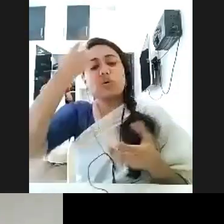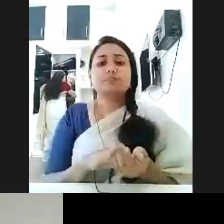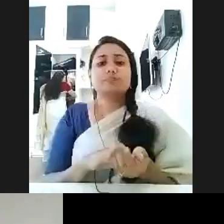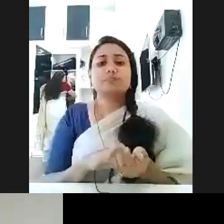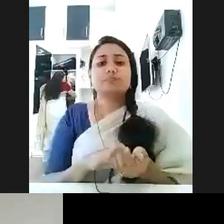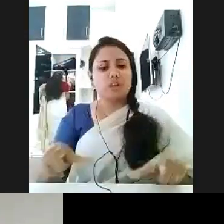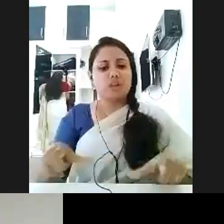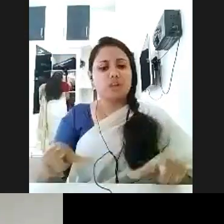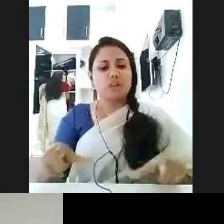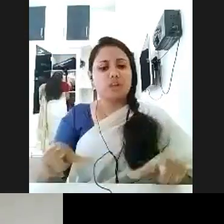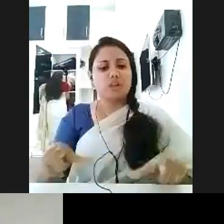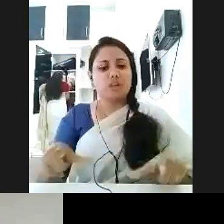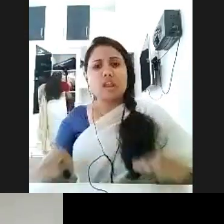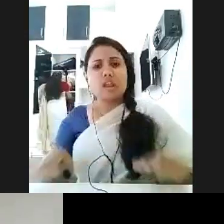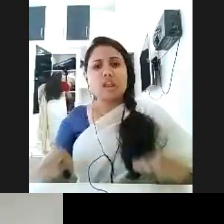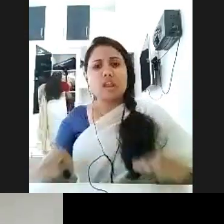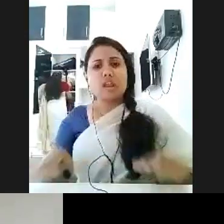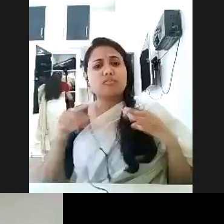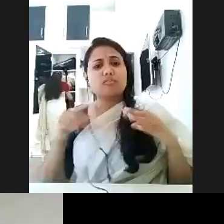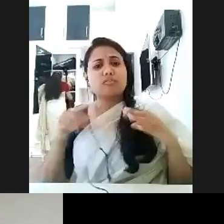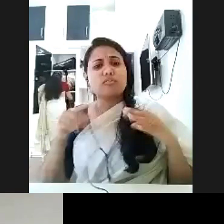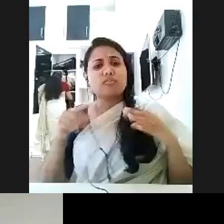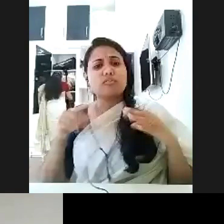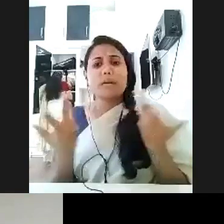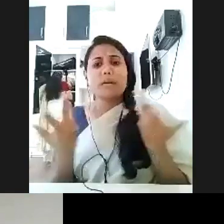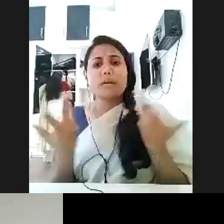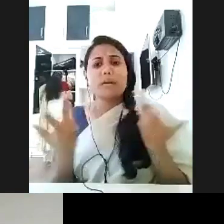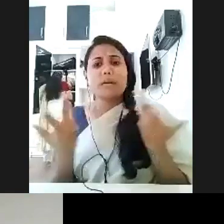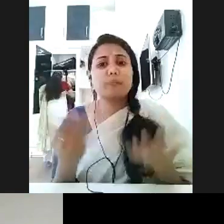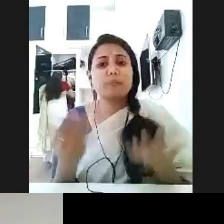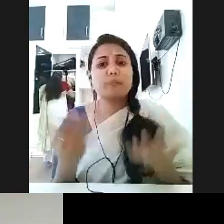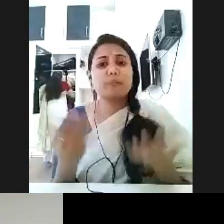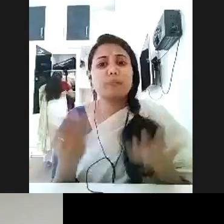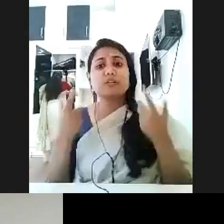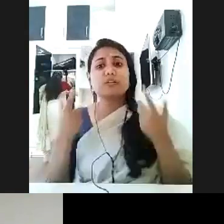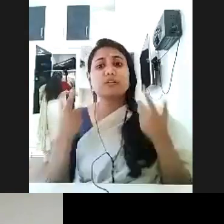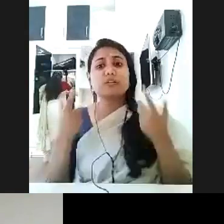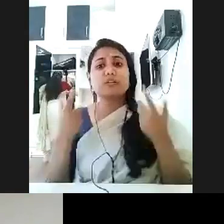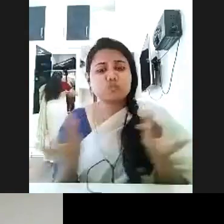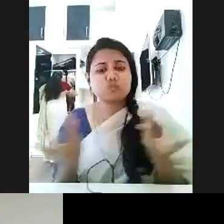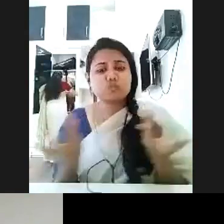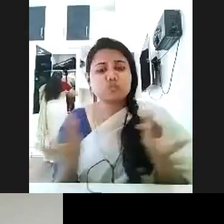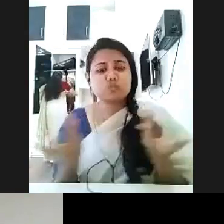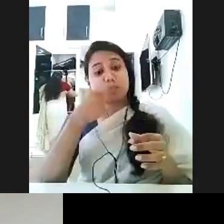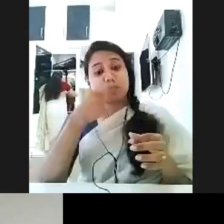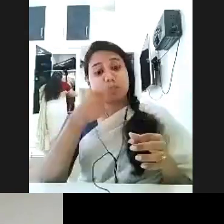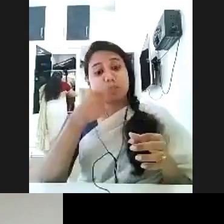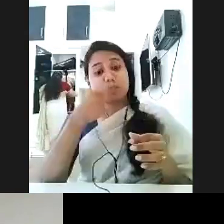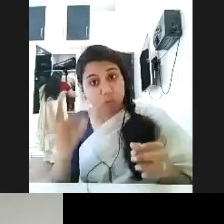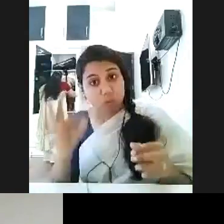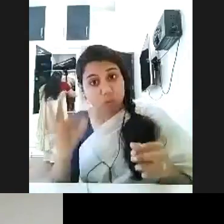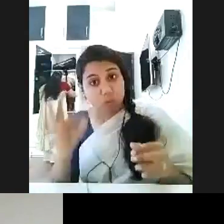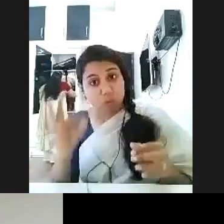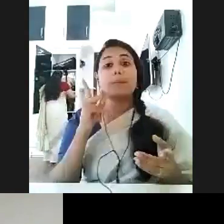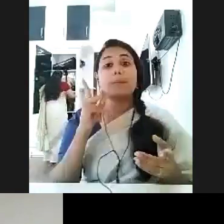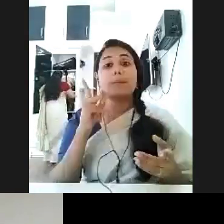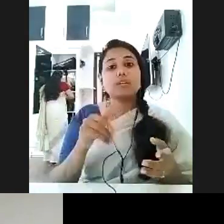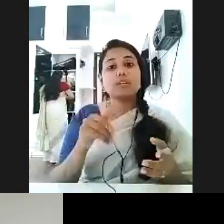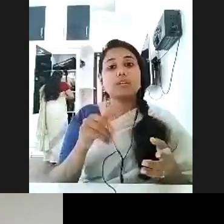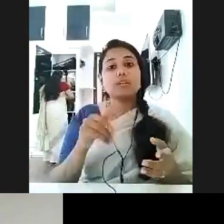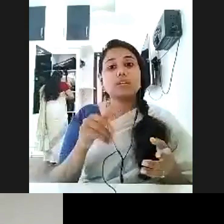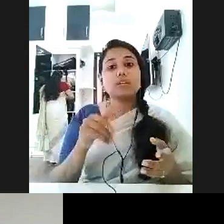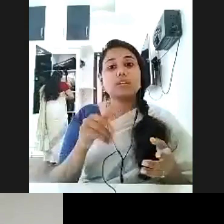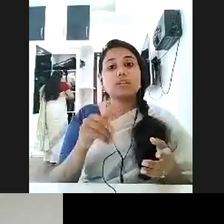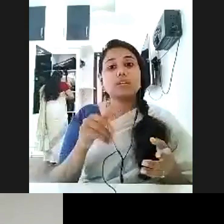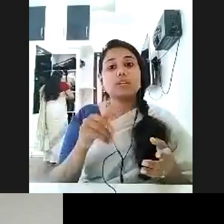ലൈഫും കാര്യങ്ങളും ബെറ്റർ ആക്കാൻ പറ്റുള്ളൂ. യെസ്, മെഡിസിൻസ് ആർ ഇമ്പോർട്ടൻറ്റ്, ഇല്ലെന്നില്ല, ബട്ട് അറ്റ് ദ സെയിം ടൈം നമുക്ക് ത്രൂ ഔട്ട് അലോങ് വിത്ത് മെഡിസിൻസ്